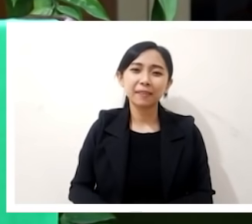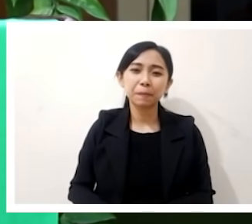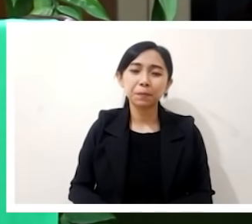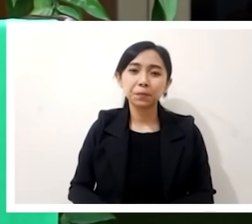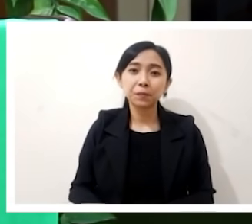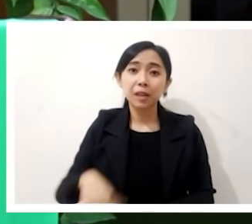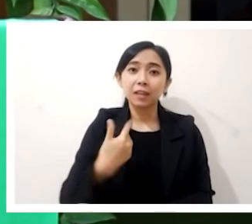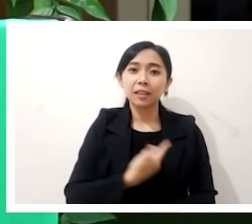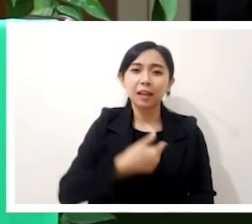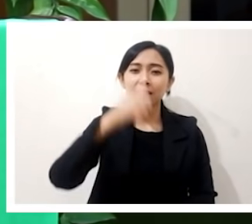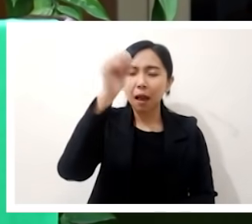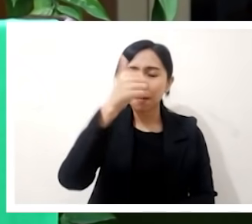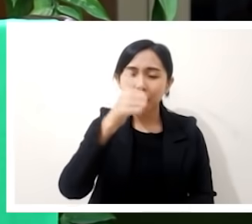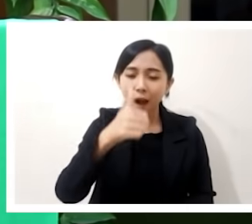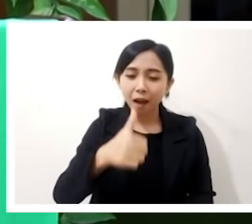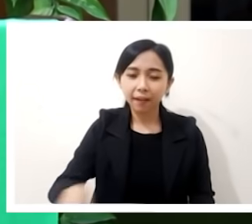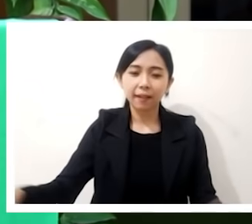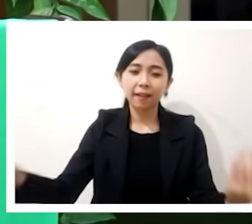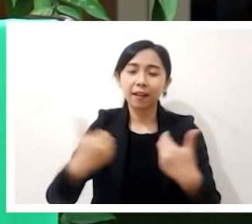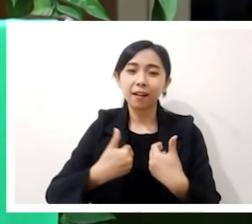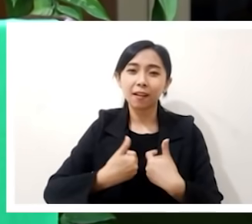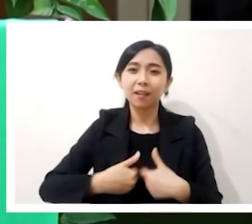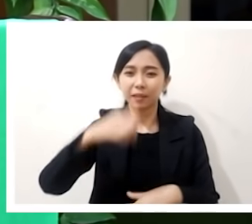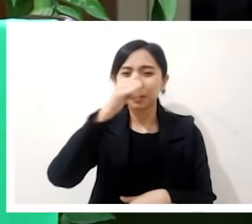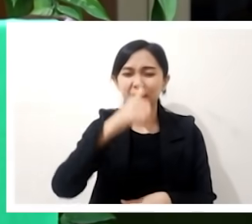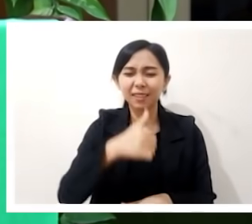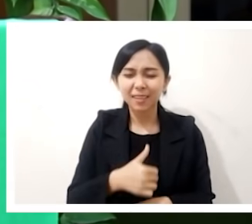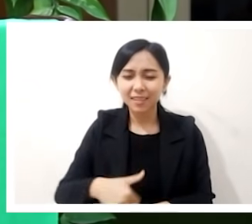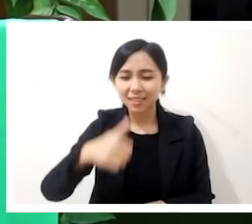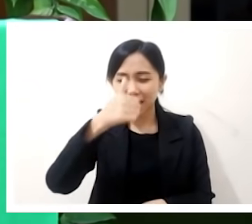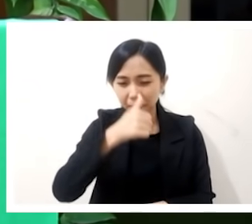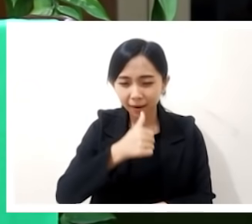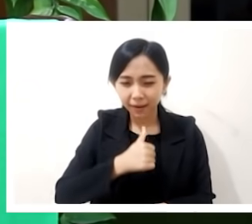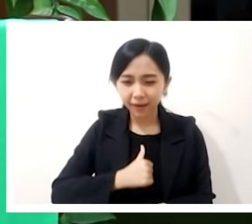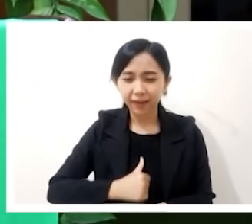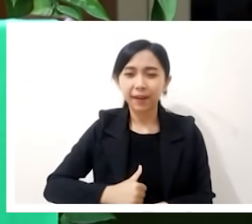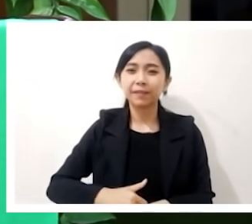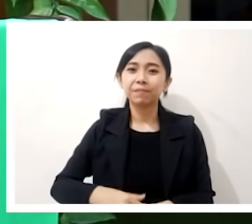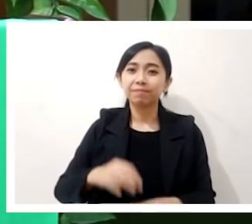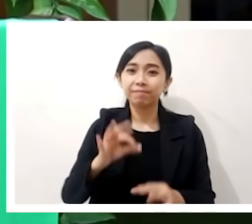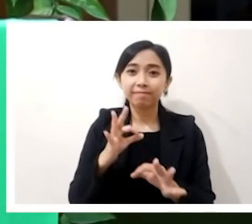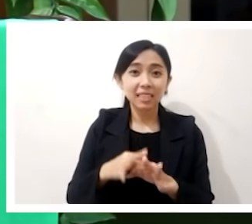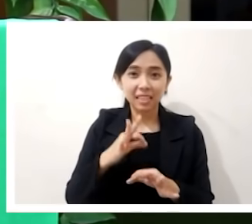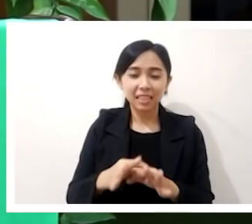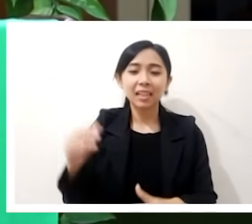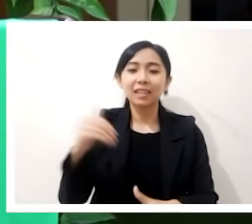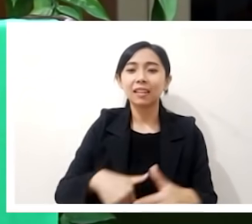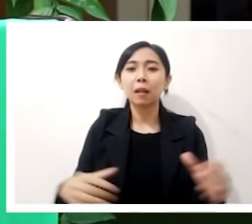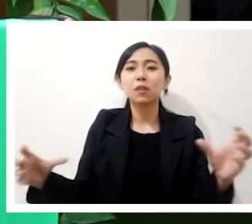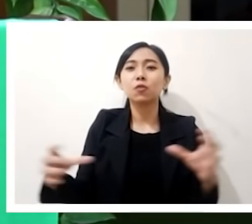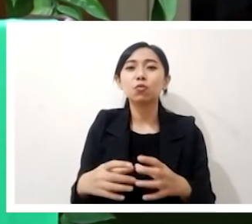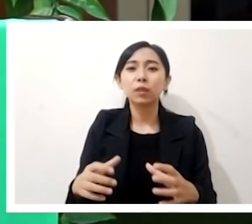untuk bersabar menghadapi penderitaan dan tetap setia menjadi bagian dari persekutuan umat